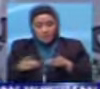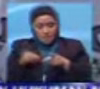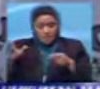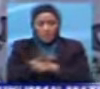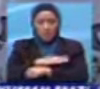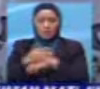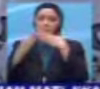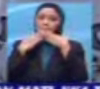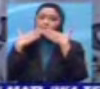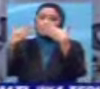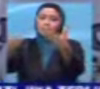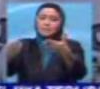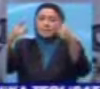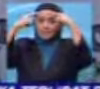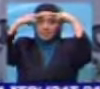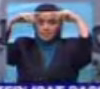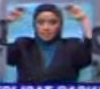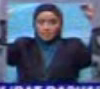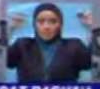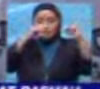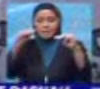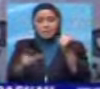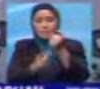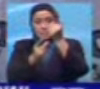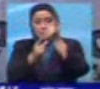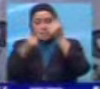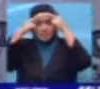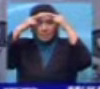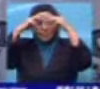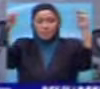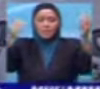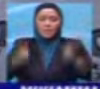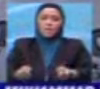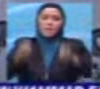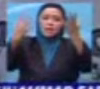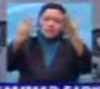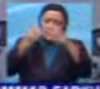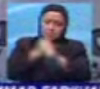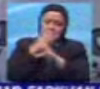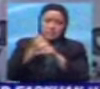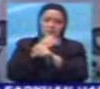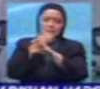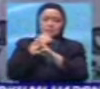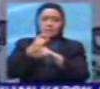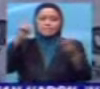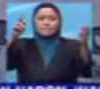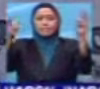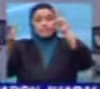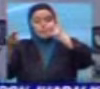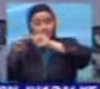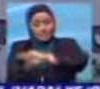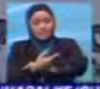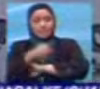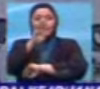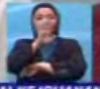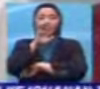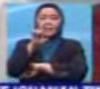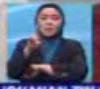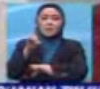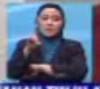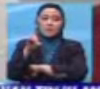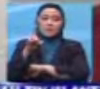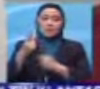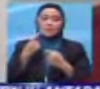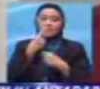dan Timbalan Perdana Menteri lah. Banyak yang usaha untuk Bagan Datuk yang macam-macam nak buat Bagan Datuk, nak hidup balik Bagan Datuk.